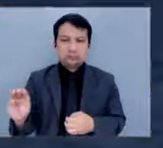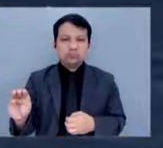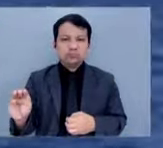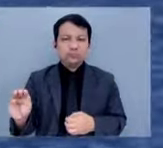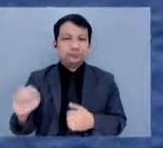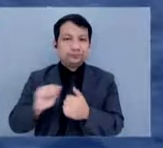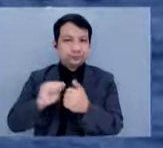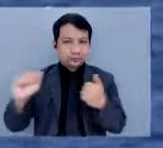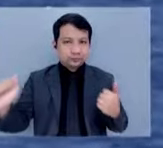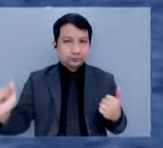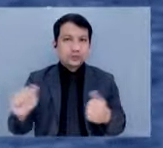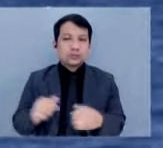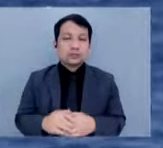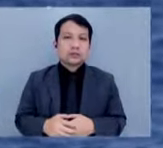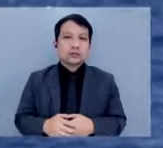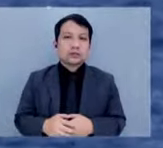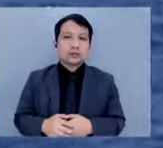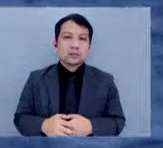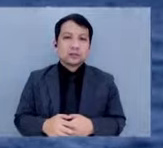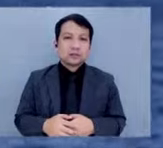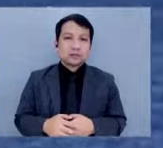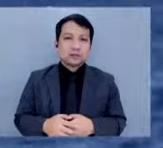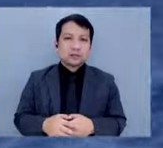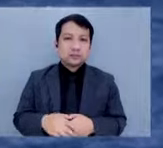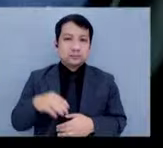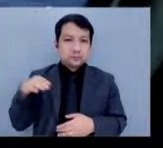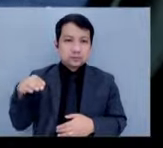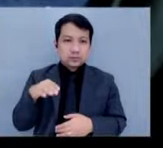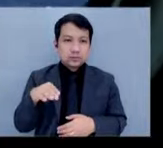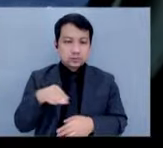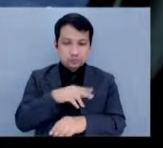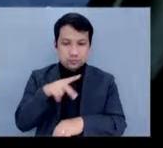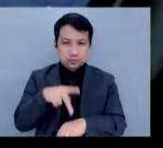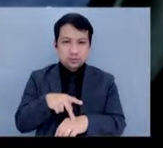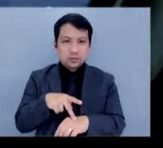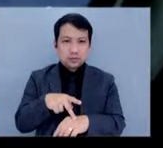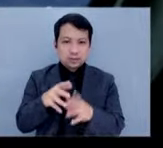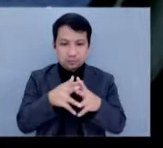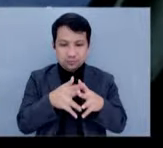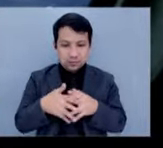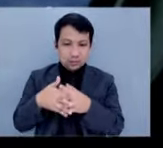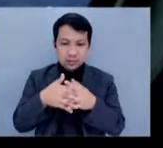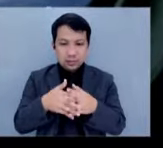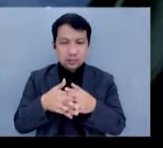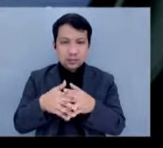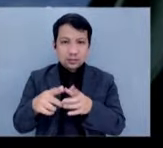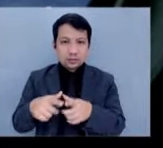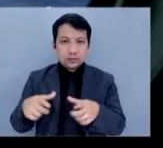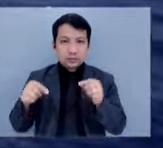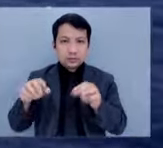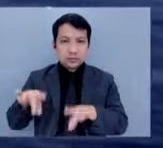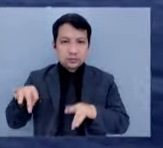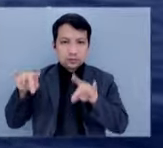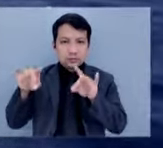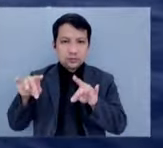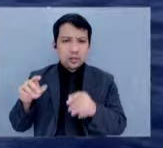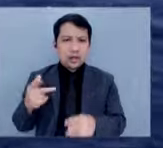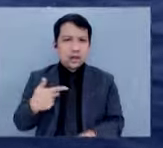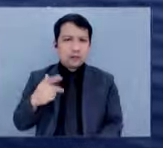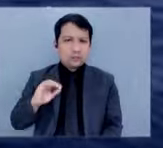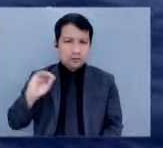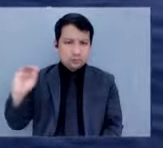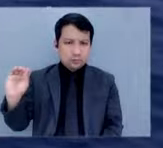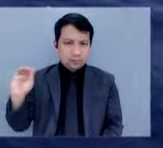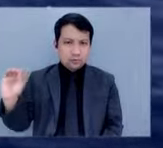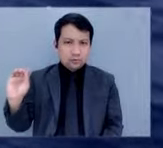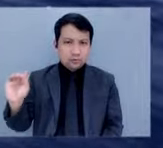nila. Ang military exercises ng Pilipinas, Amerika, Japan at Australia, tinapatan din ng China ng solo nilang